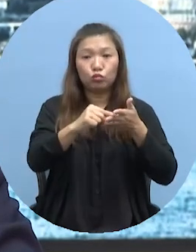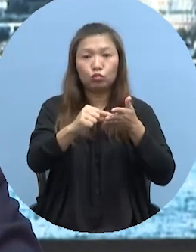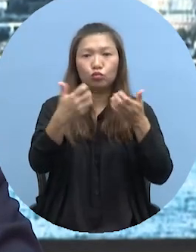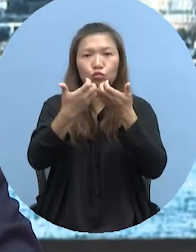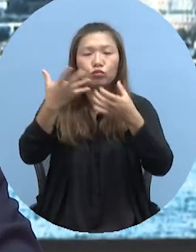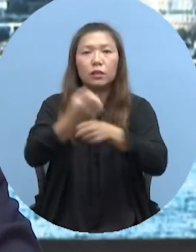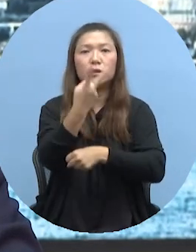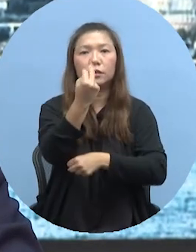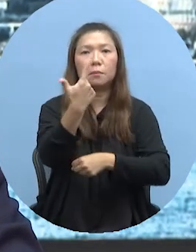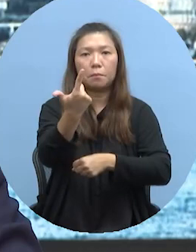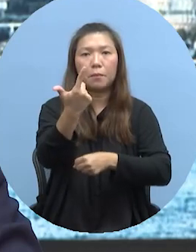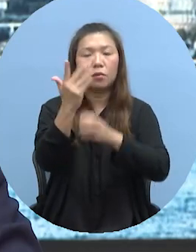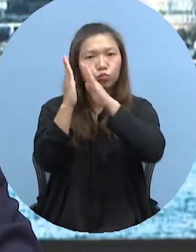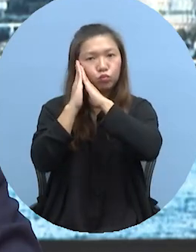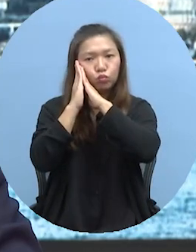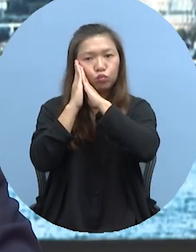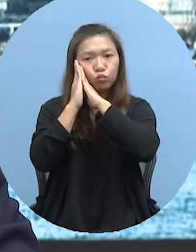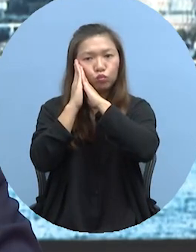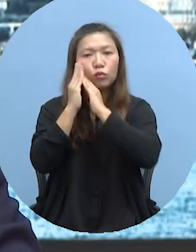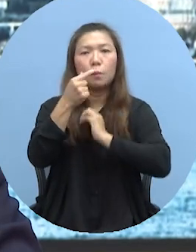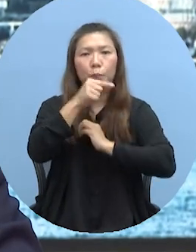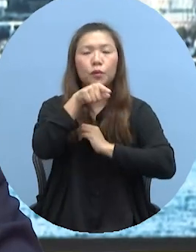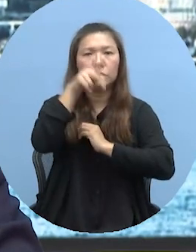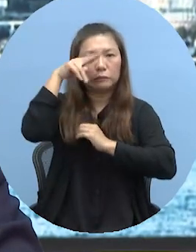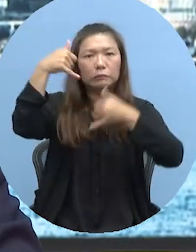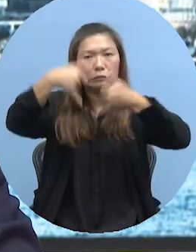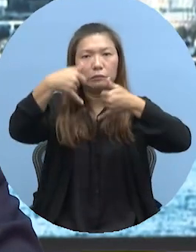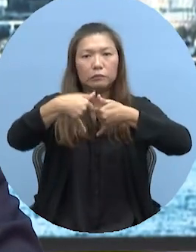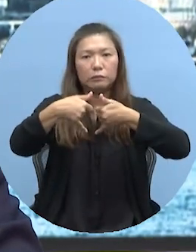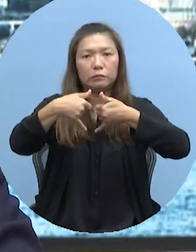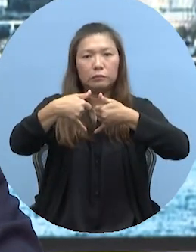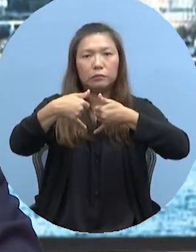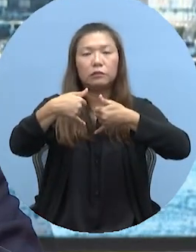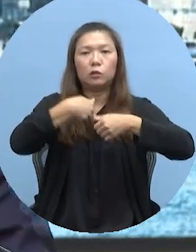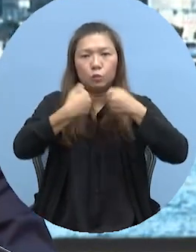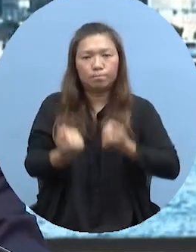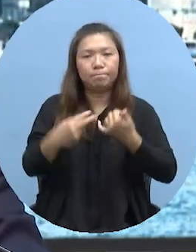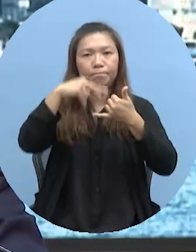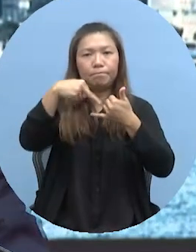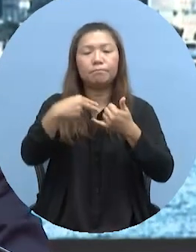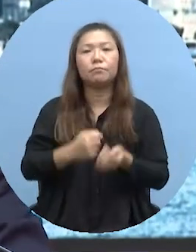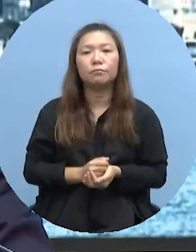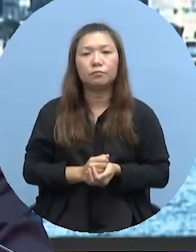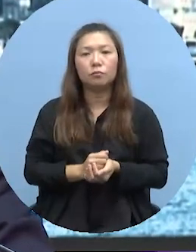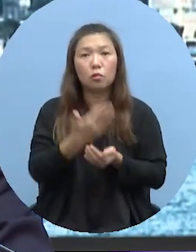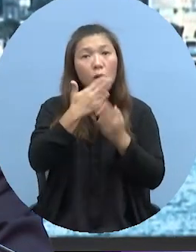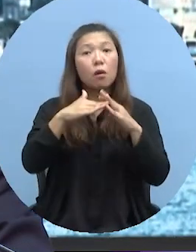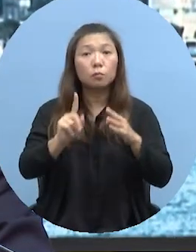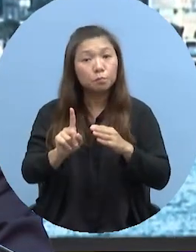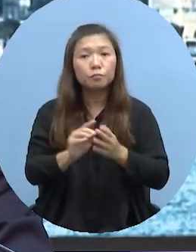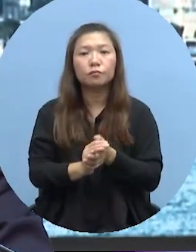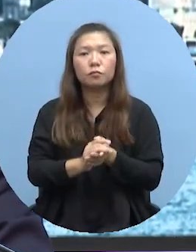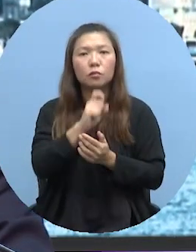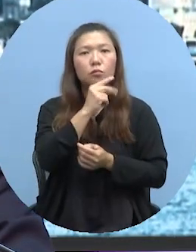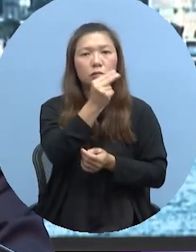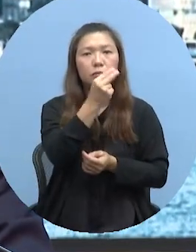28名的院友呢是 被界定為密切接觸者需要接受檢疫的。在學校方面呢，一共是有746